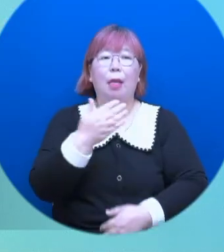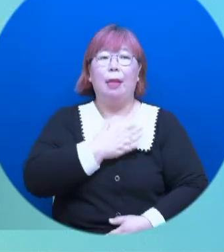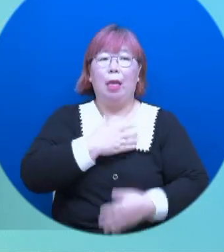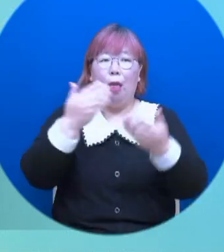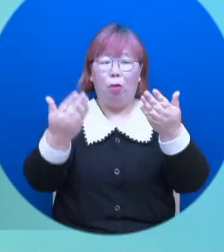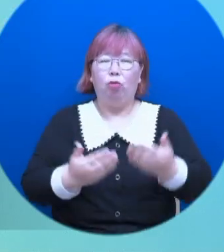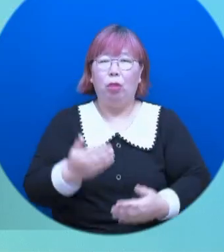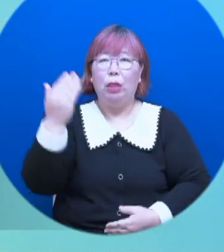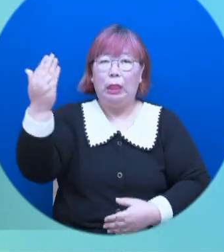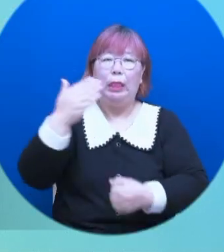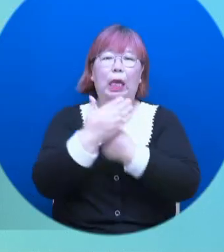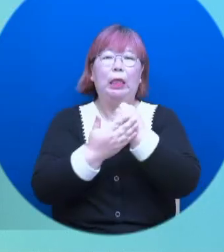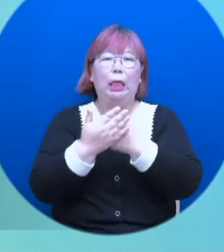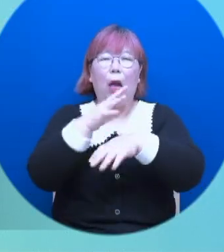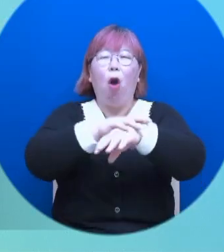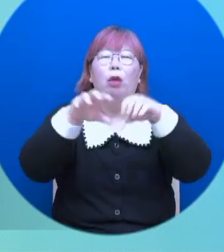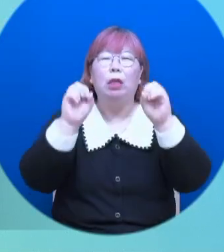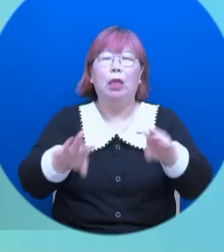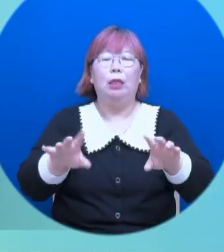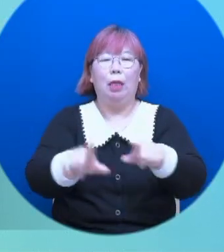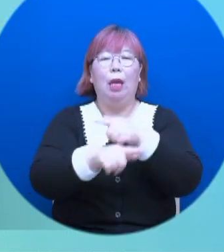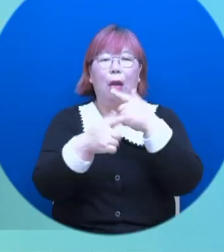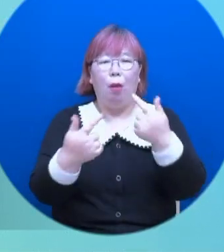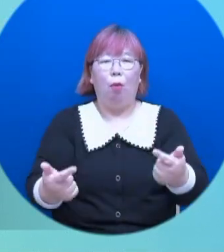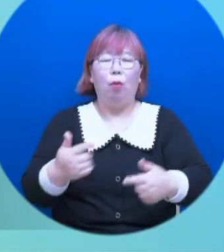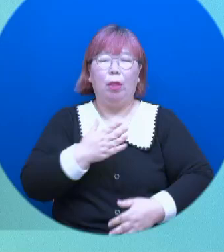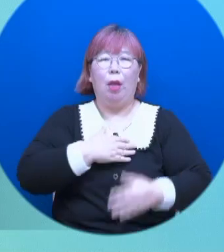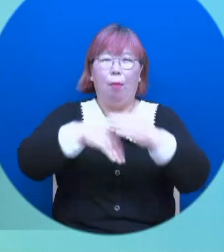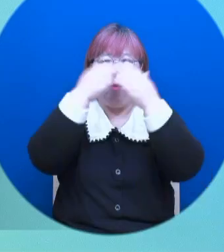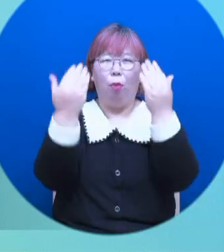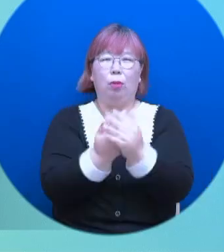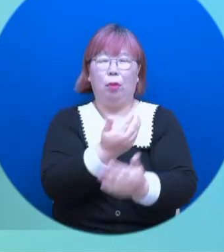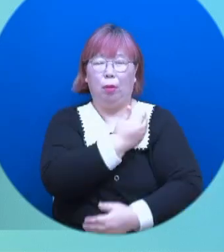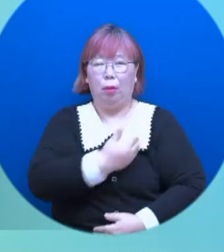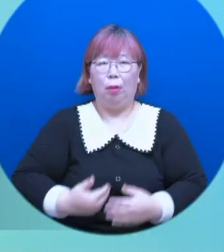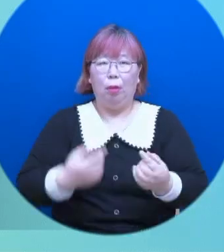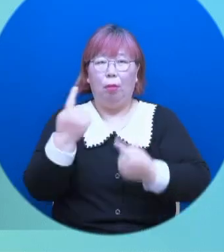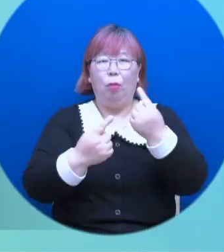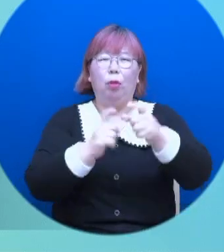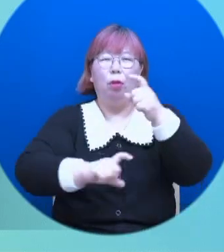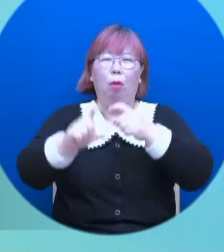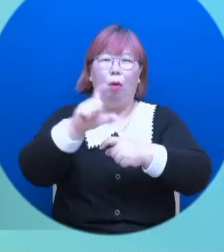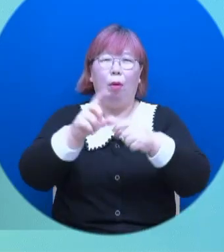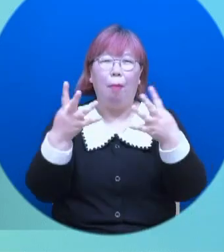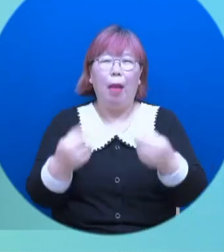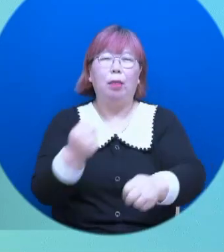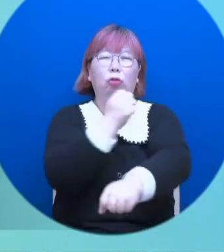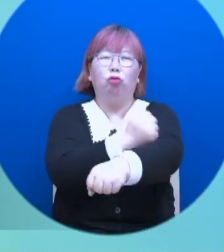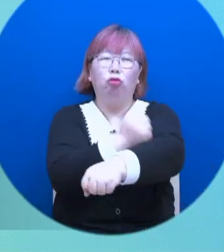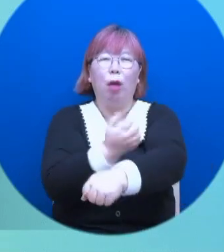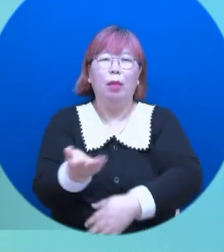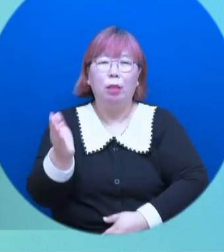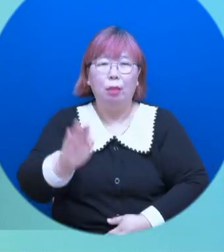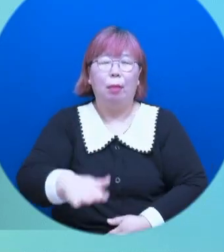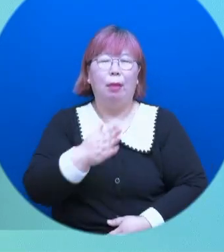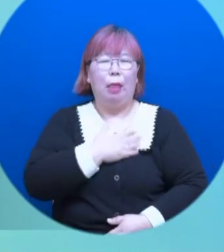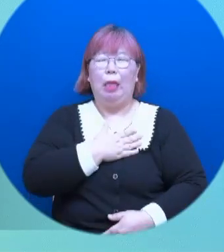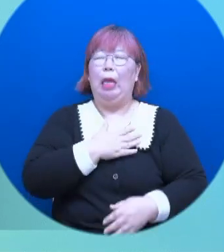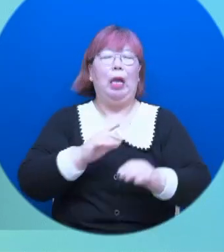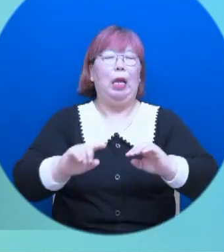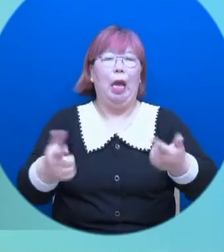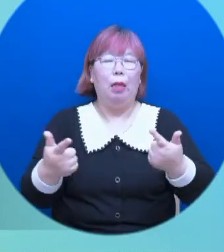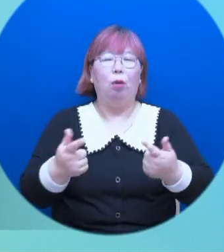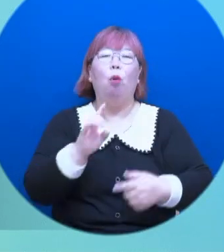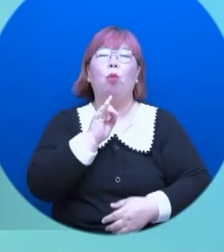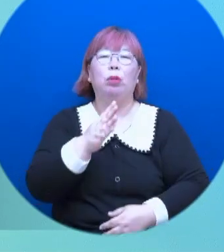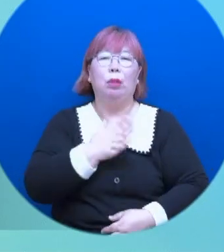은혜가 헛되지 아니하여 내가 모든 사도보다 더 많이 수고하였으나 내가 한 것이 아니요 오직 나와